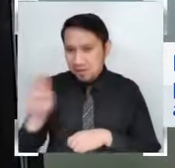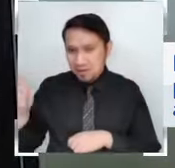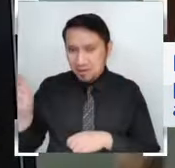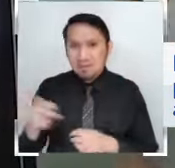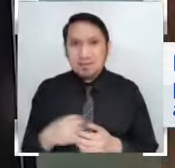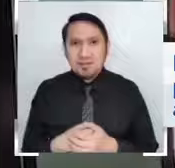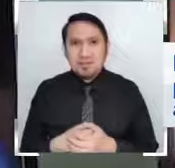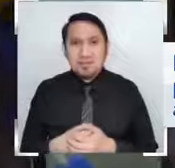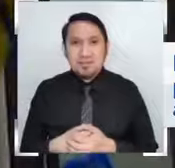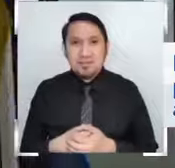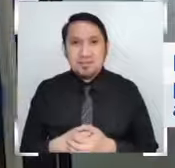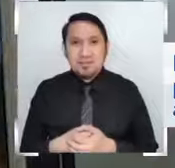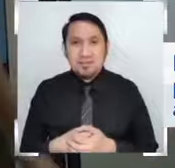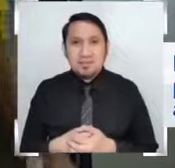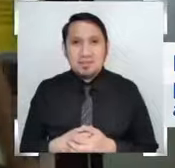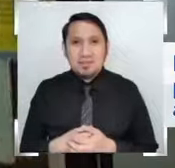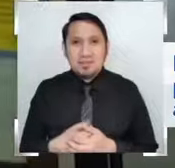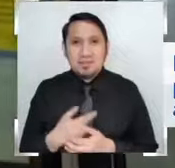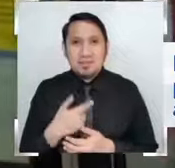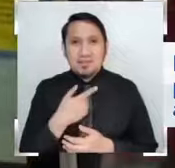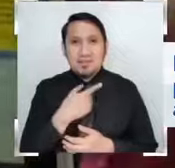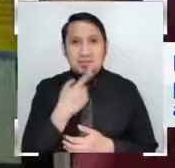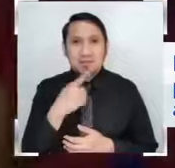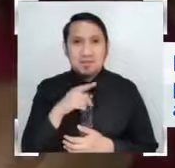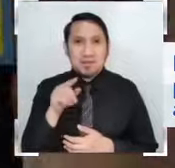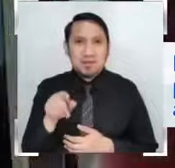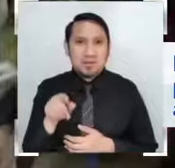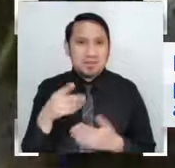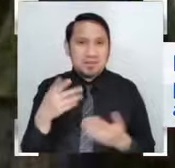Mala-apocalypse na raw kasi ang monster traffic sa Jakarta.